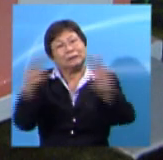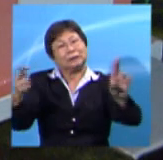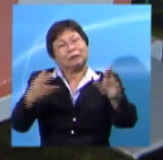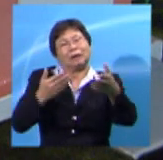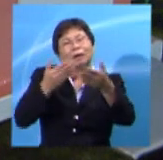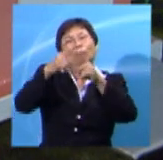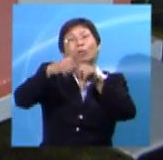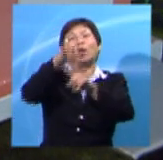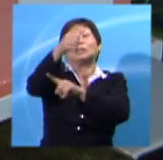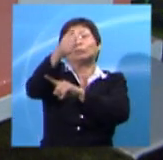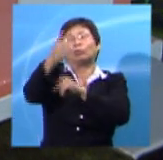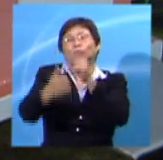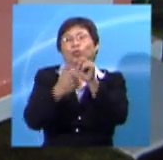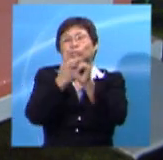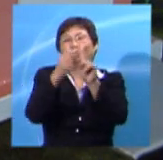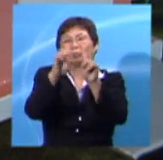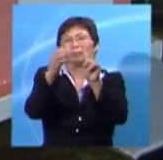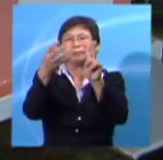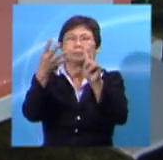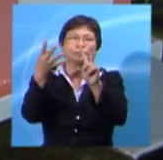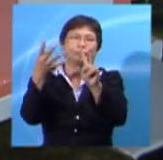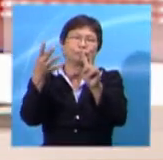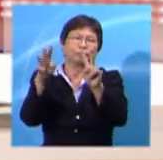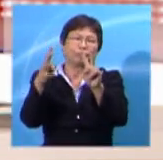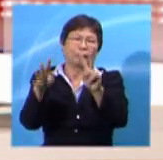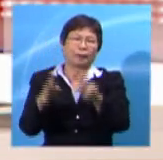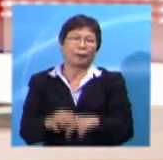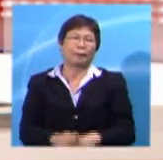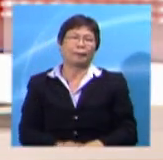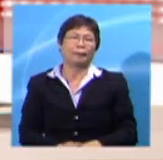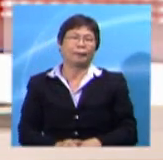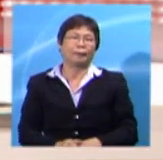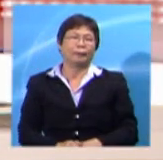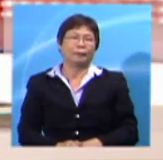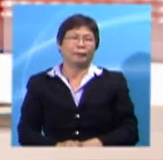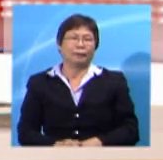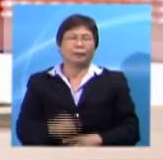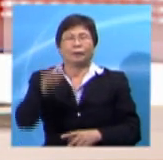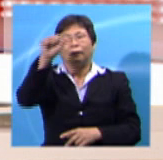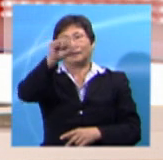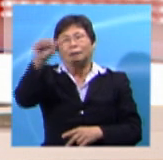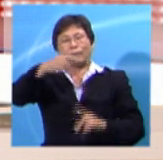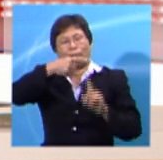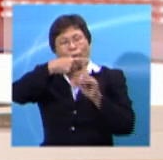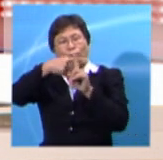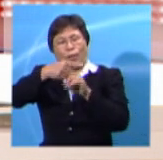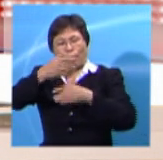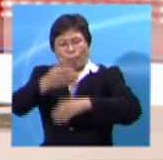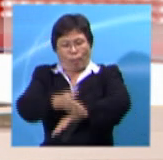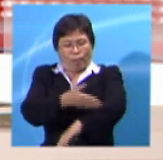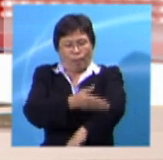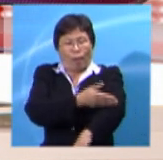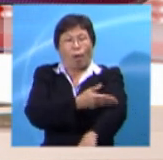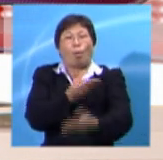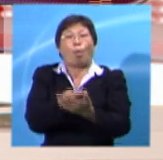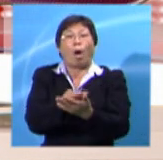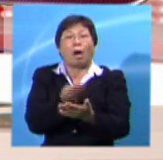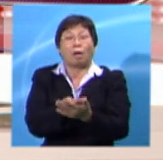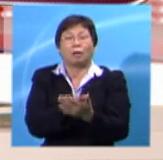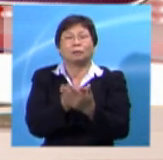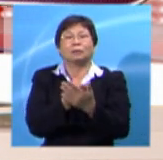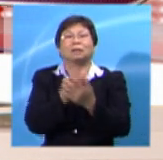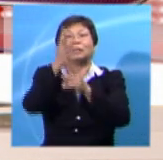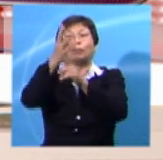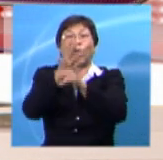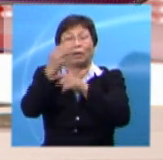menjelang Oktober depan AirAsia optimis prestasi kewangannya pada separuh kedua